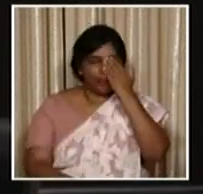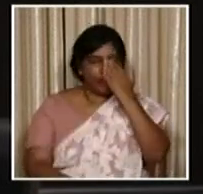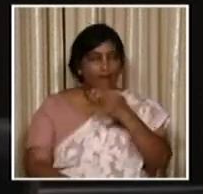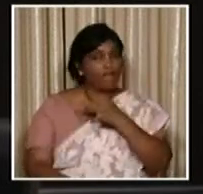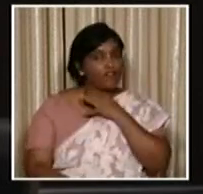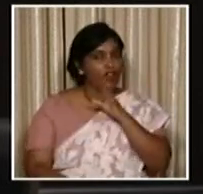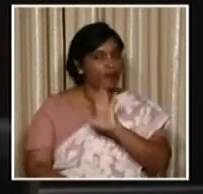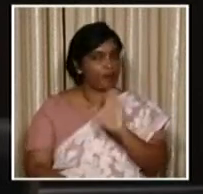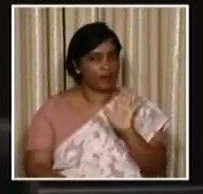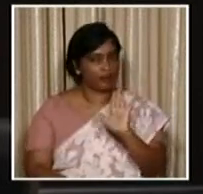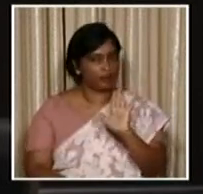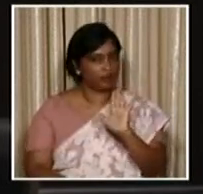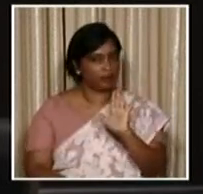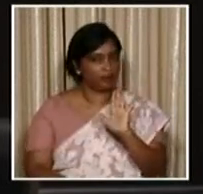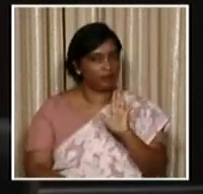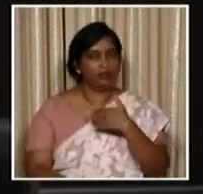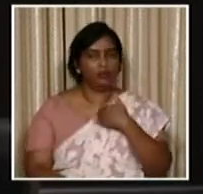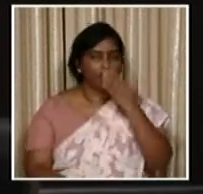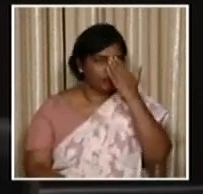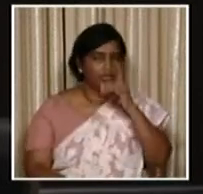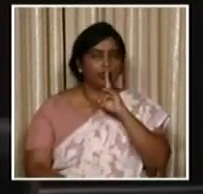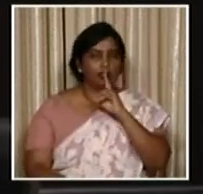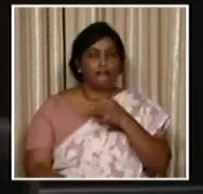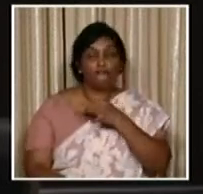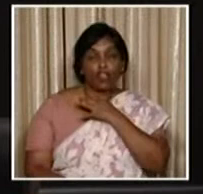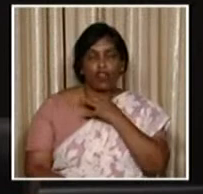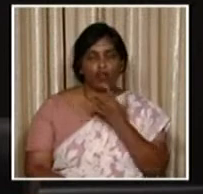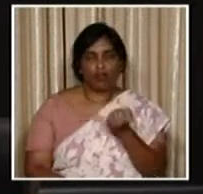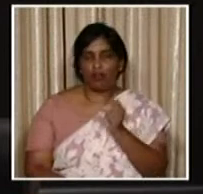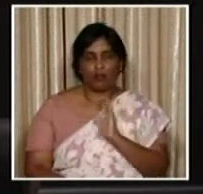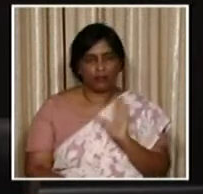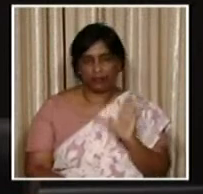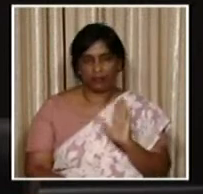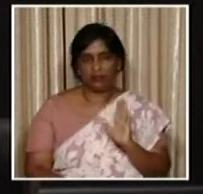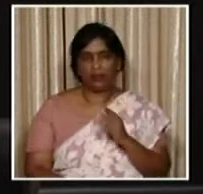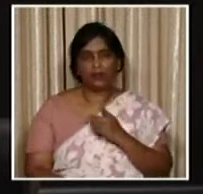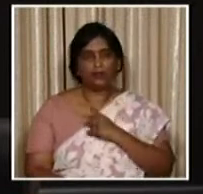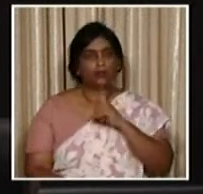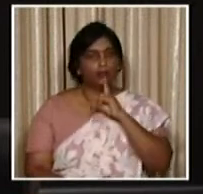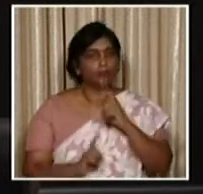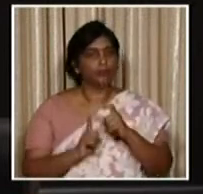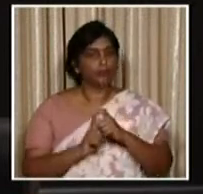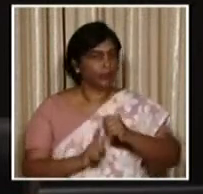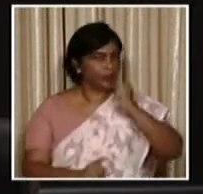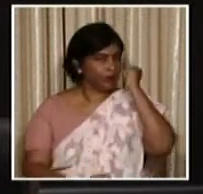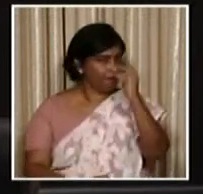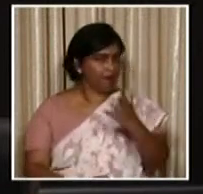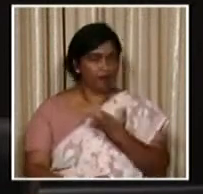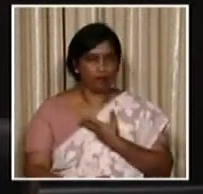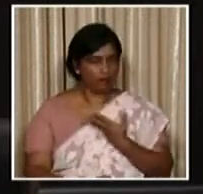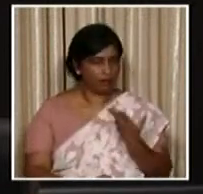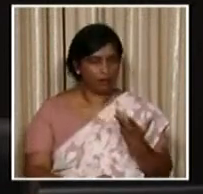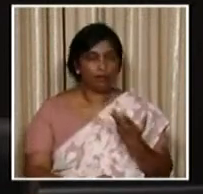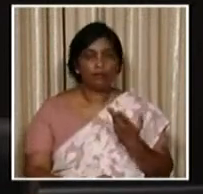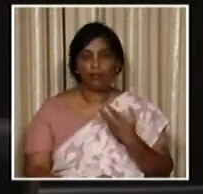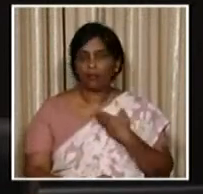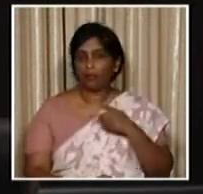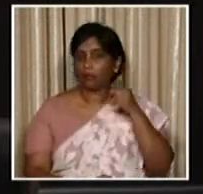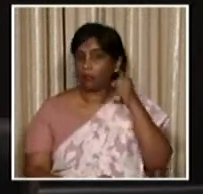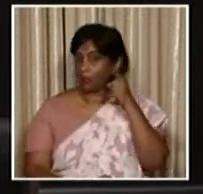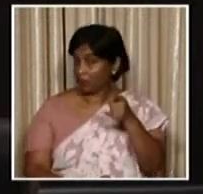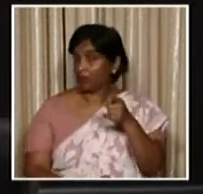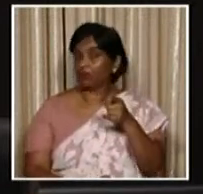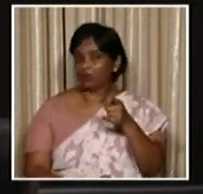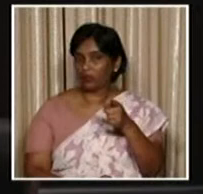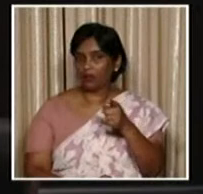විහිළුවට ගන්න එපා මං කාරුණිකව කියනවා මේක විහිළුවට ගන්න එපා මං ඔබතුමාට දරුණුවට චෝදනා කරේ නෑ මම ඔබ ඔබ ඔබ